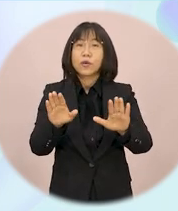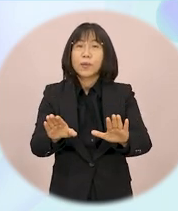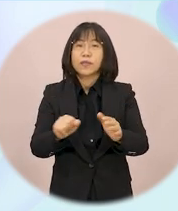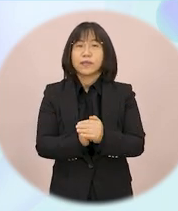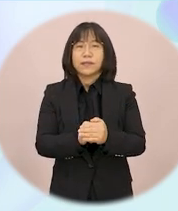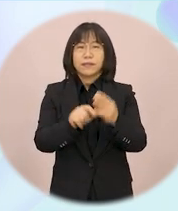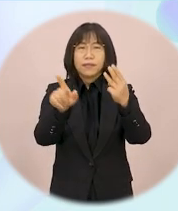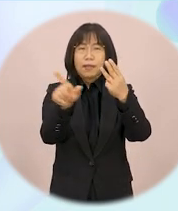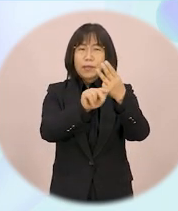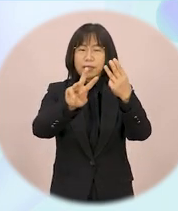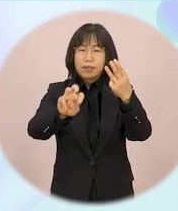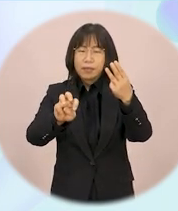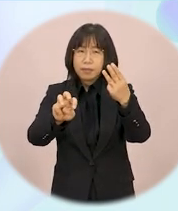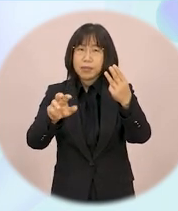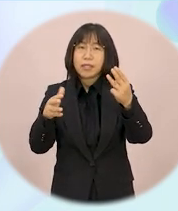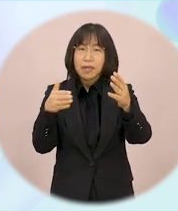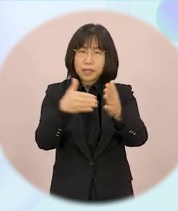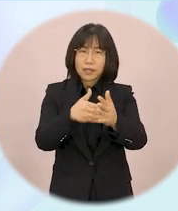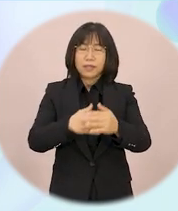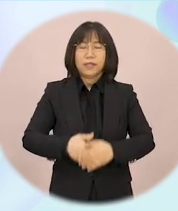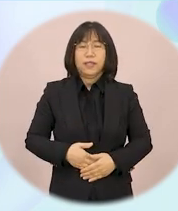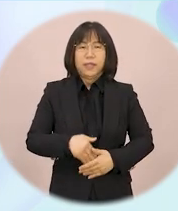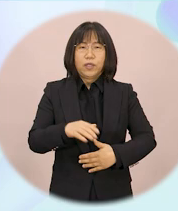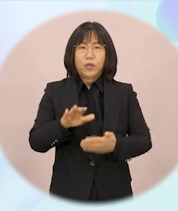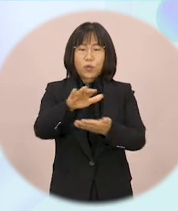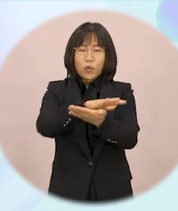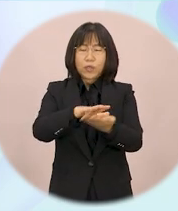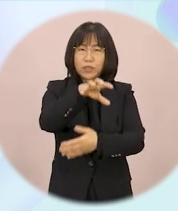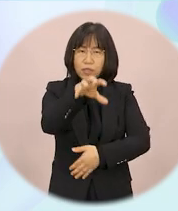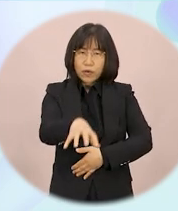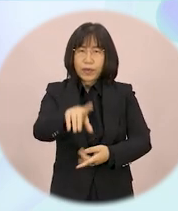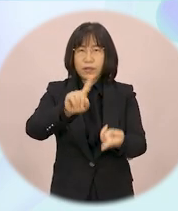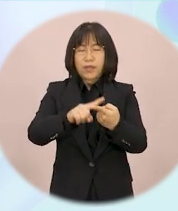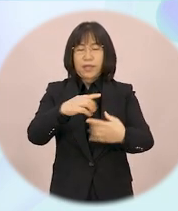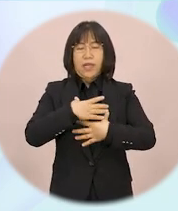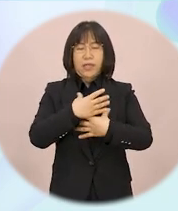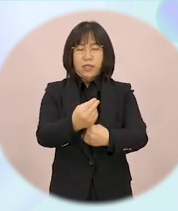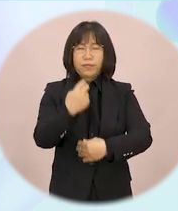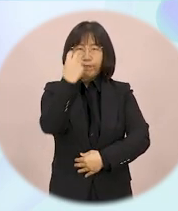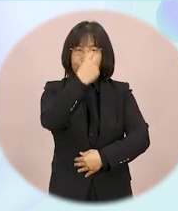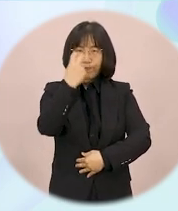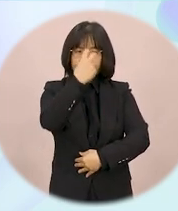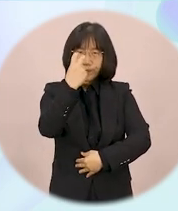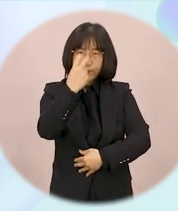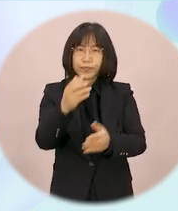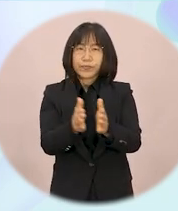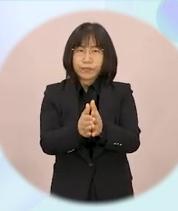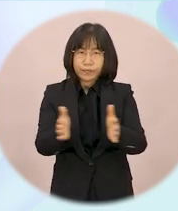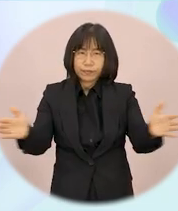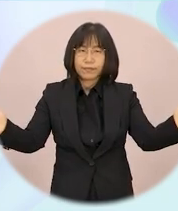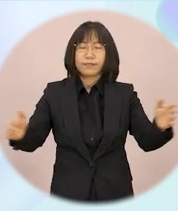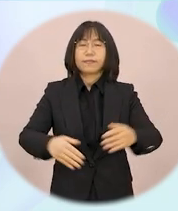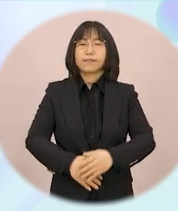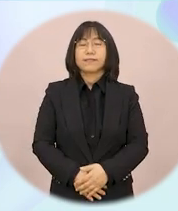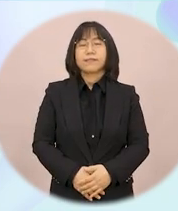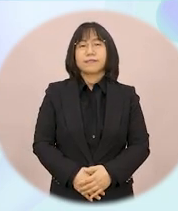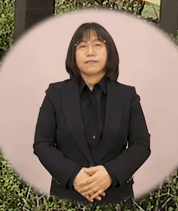강서구가 오는 30일까지 지역 내 어린이 놀이 시설에 대한 집중 안전 점검을 진행합니다